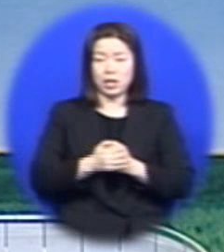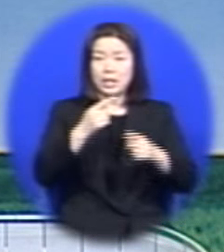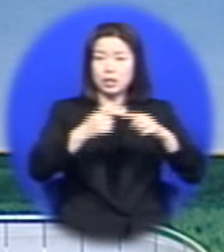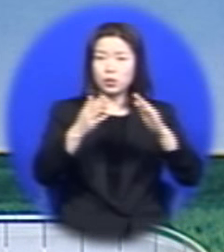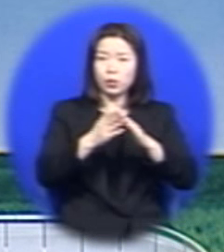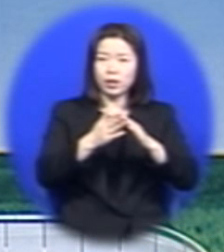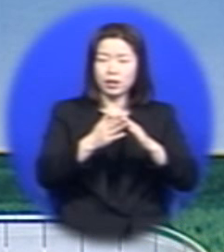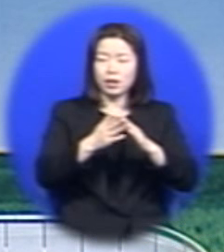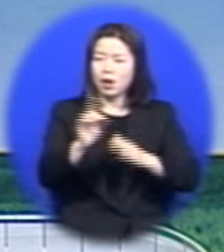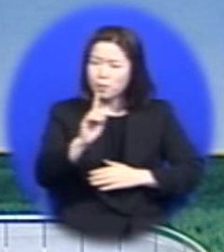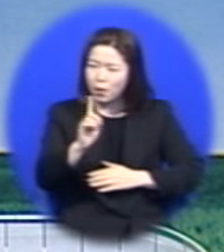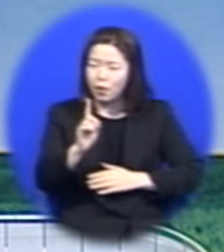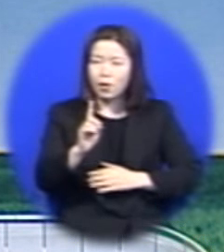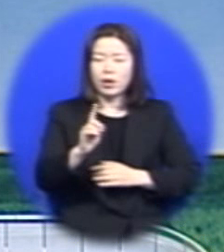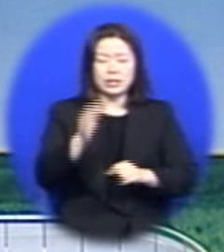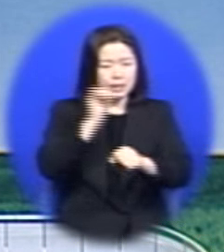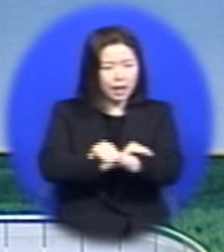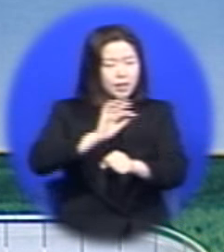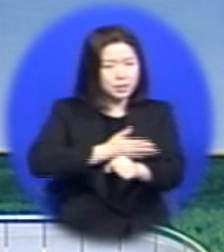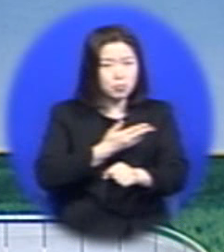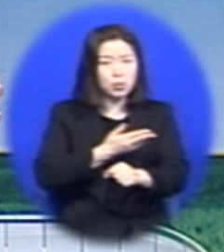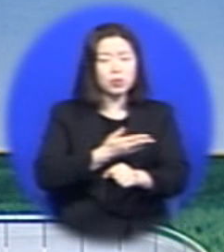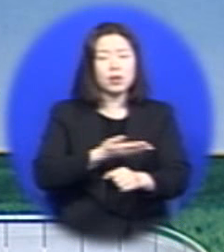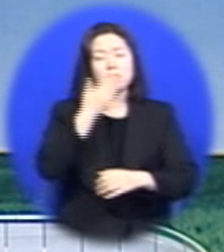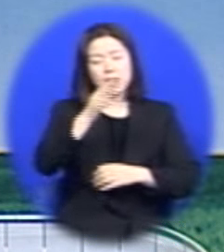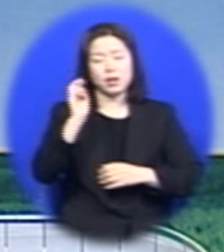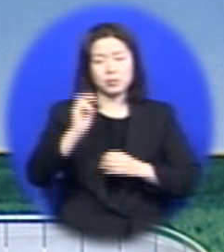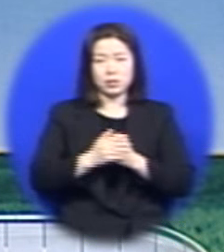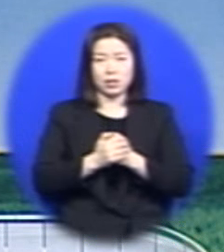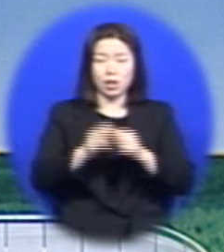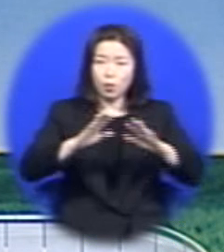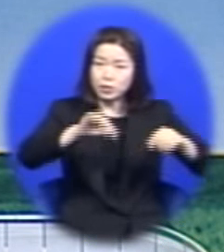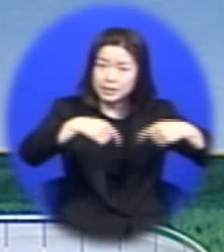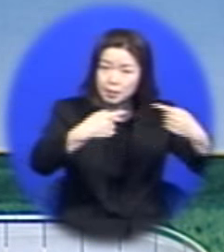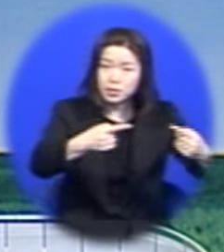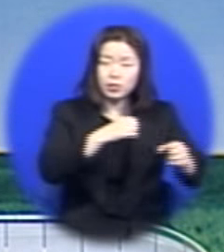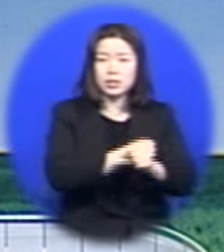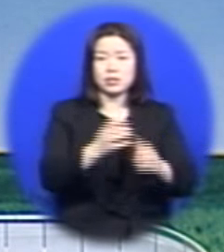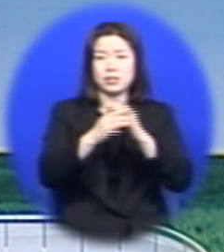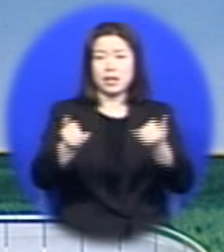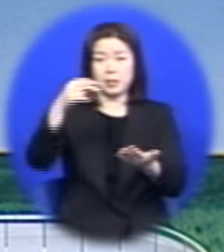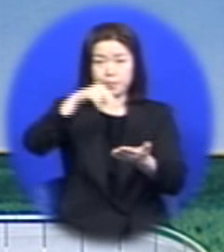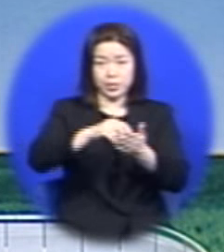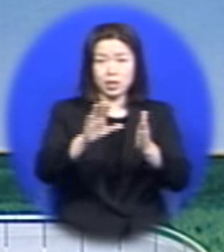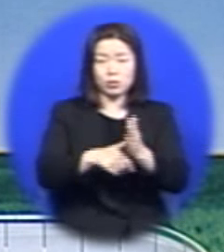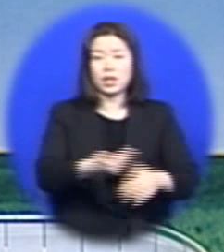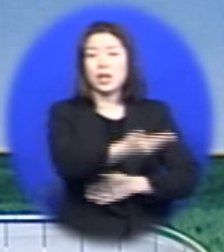갔다 하는 거예요. 여러분 오늘 정말 참석해서 사람을 세울 때